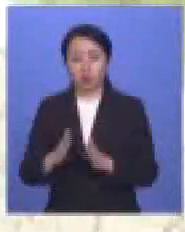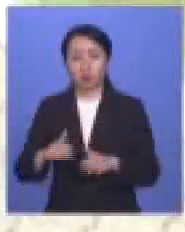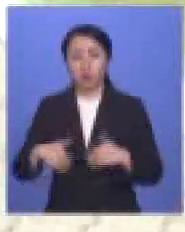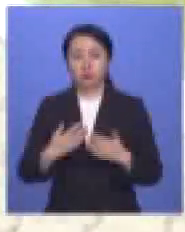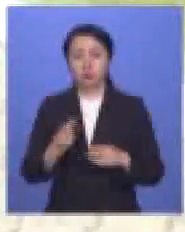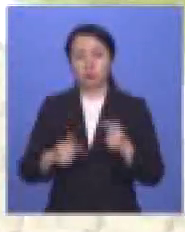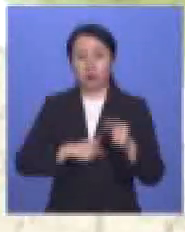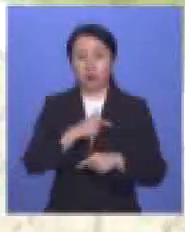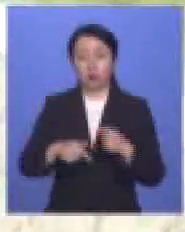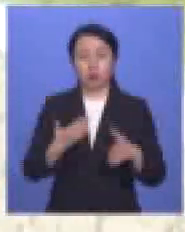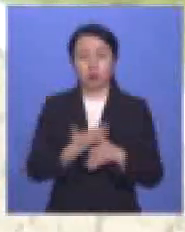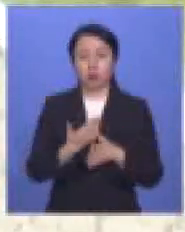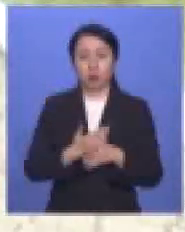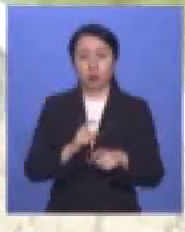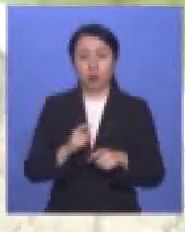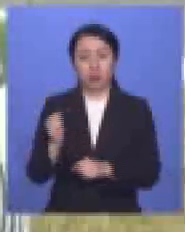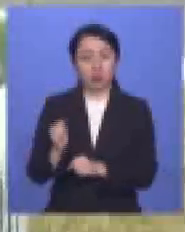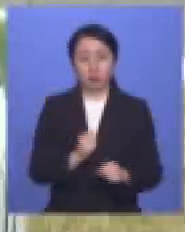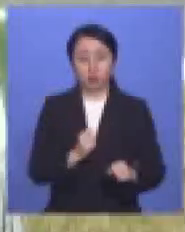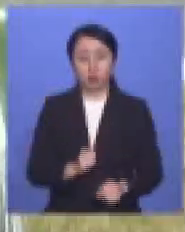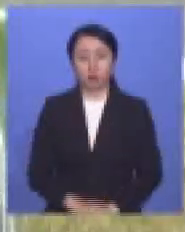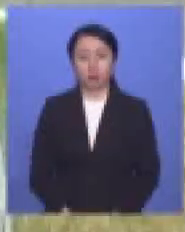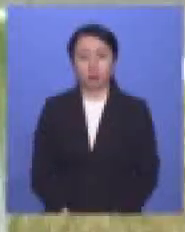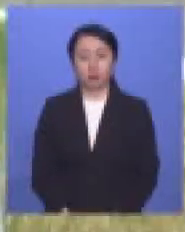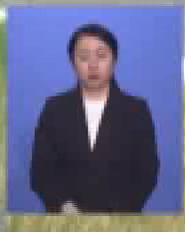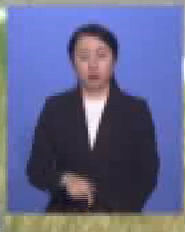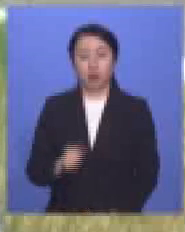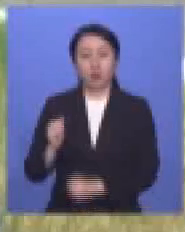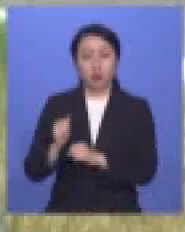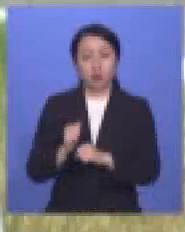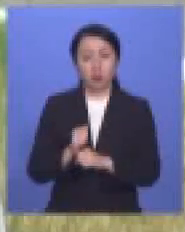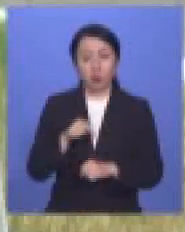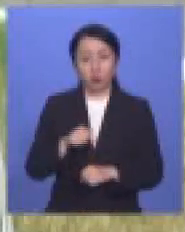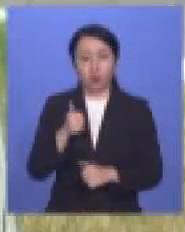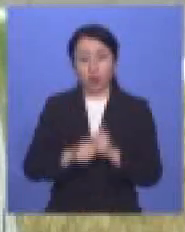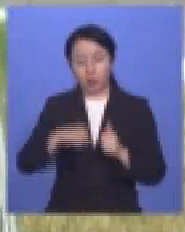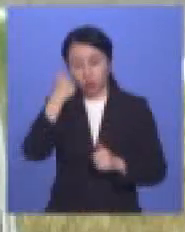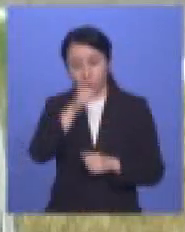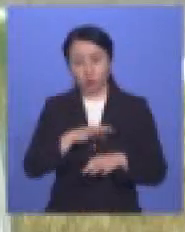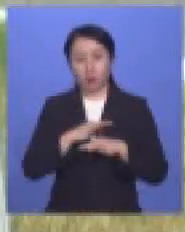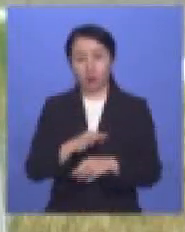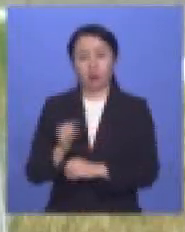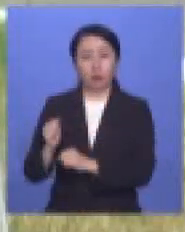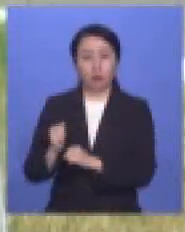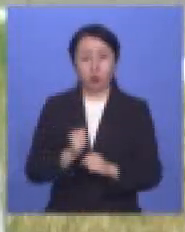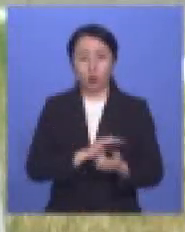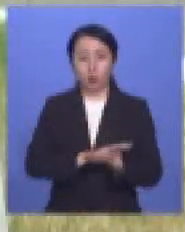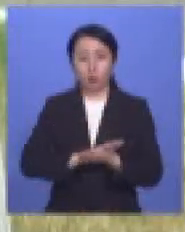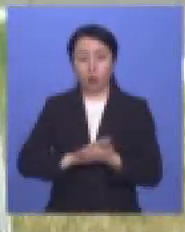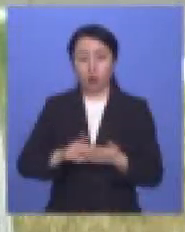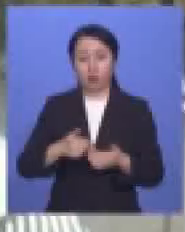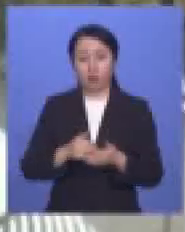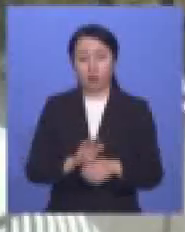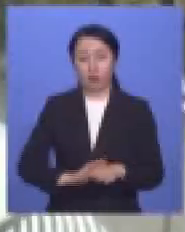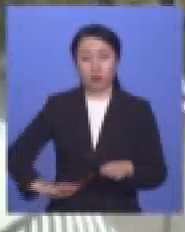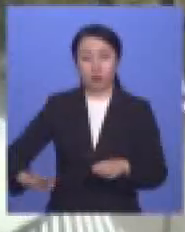территории бизнесвумен помогает следить дворник. Он каждое утро проводит уборку прилегающей территории.